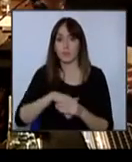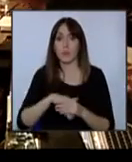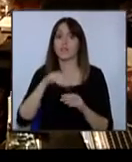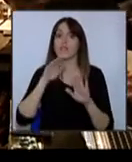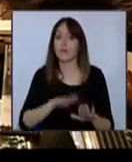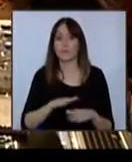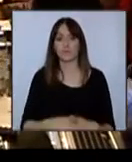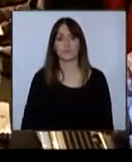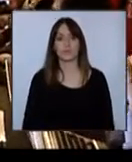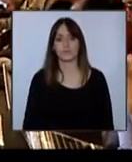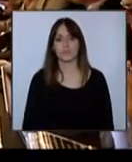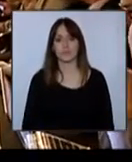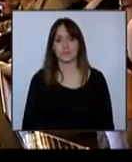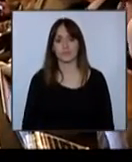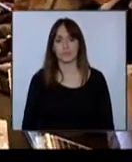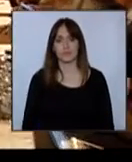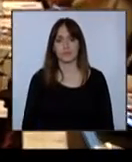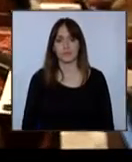favor?